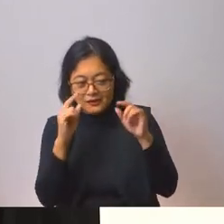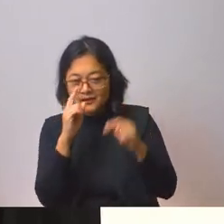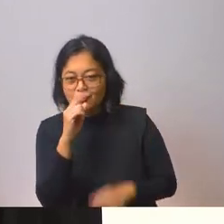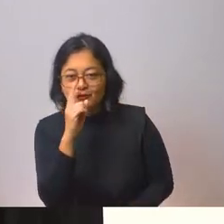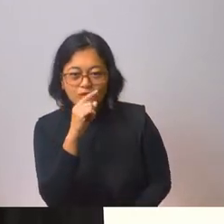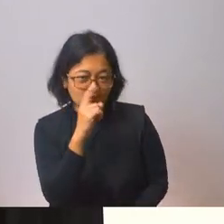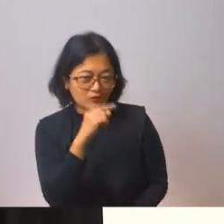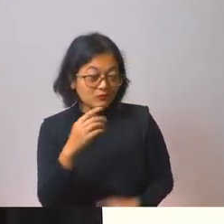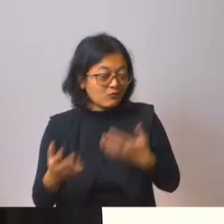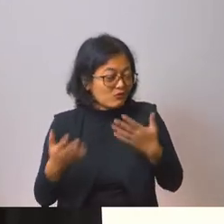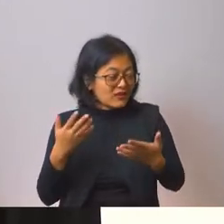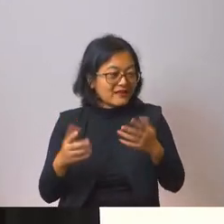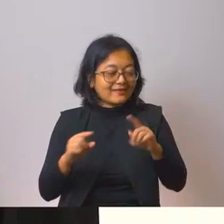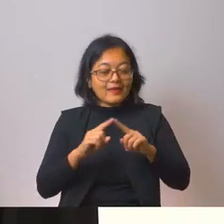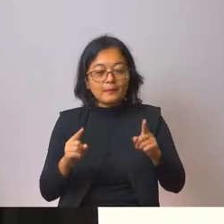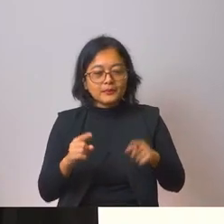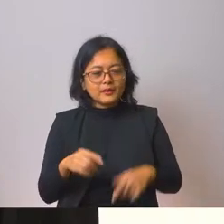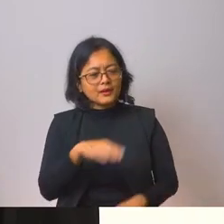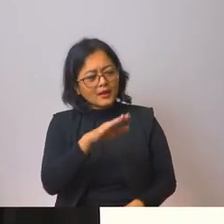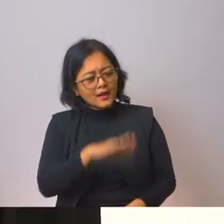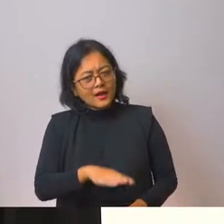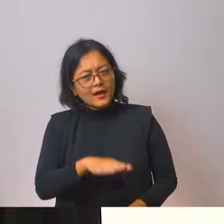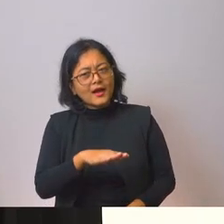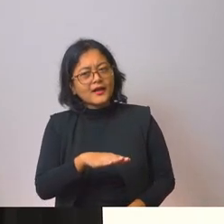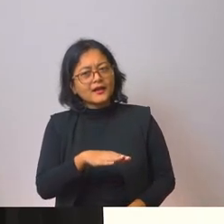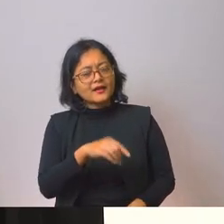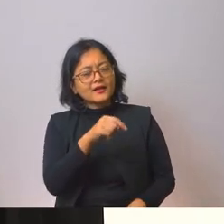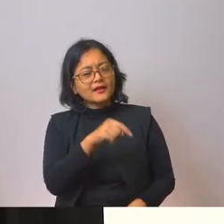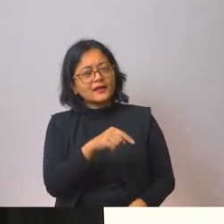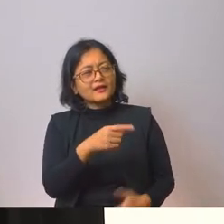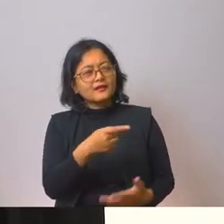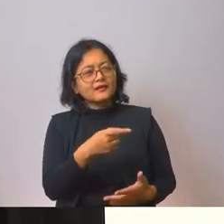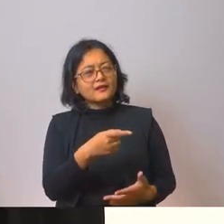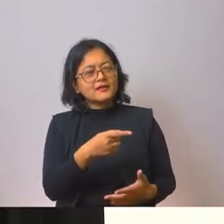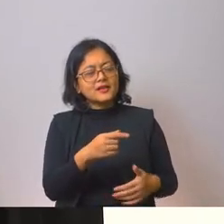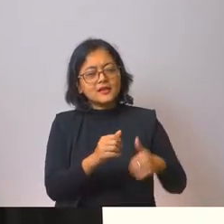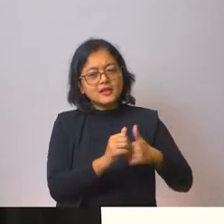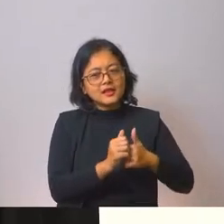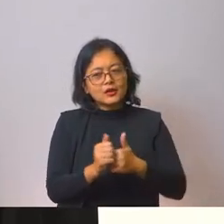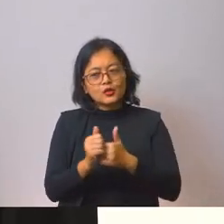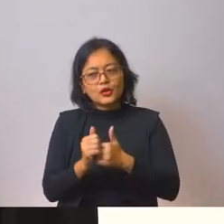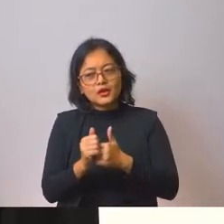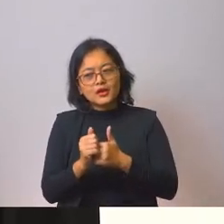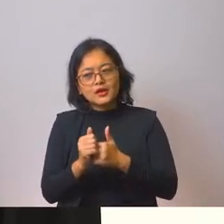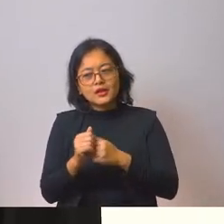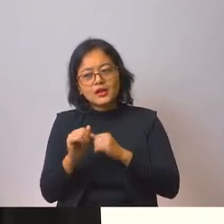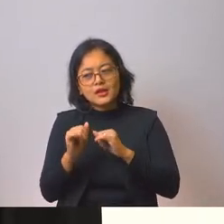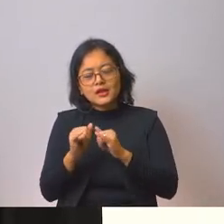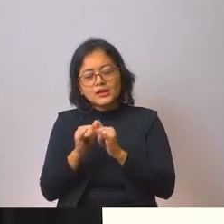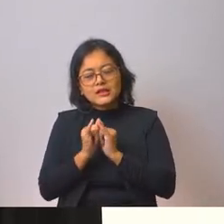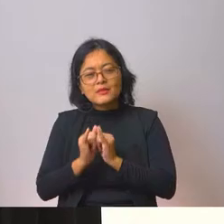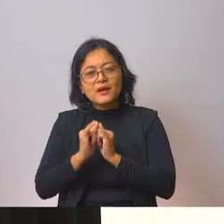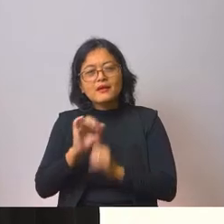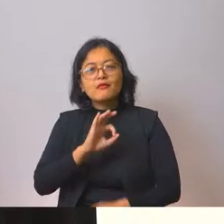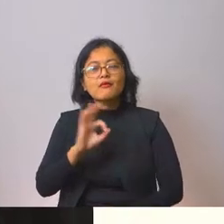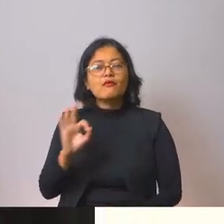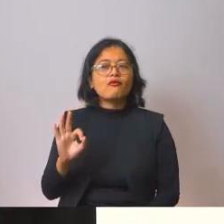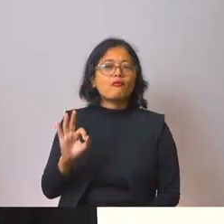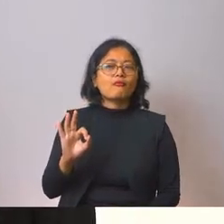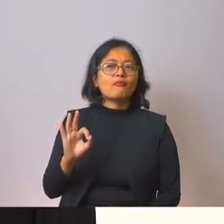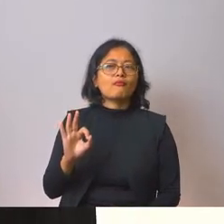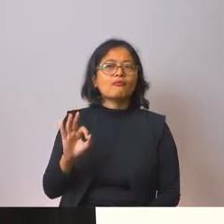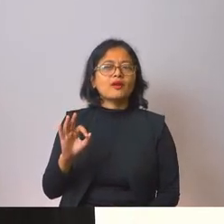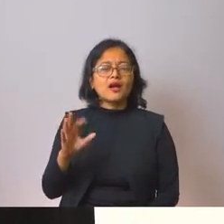wah sayang sekali adik ini jadi tidak bisa ikut ibadah dengan sepenuhnya gitu. Karena sepak